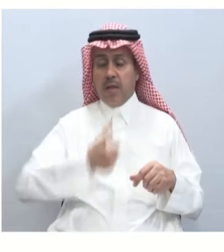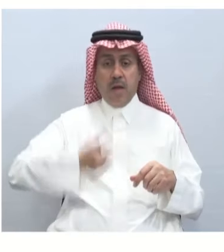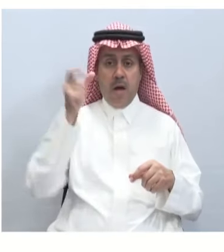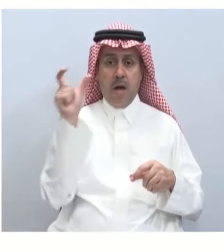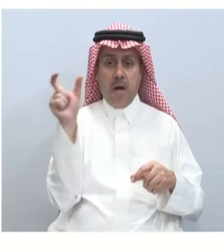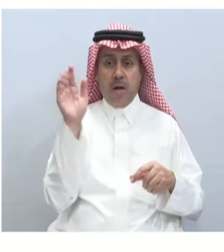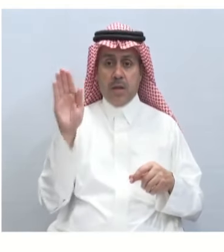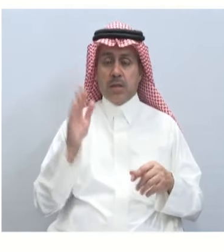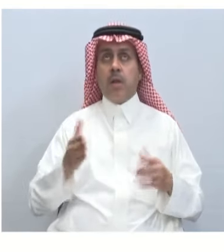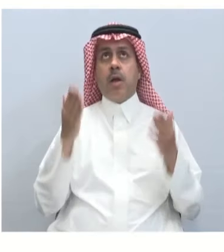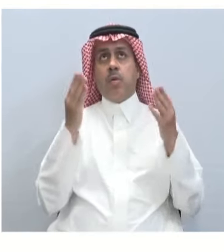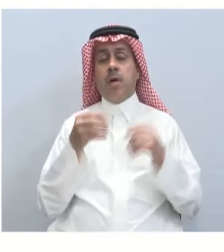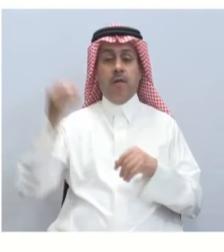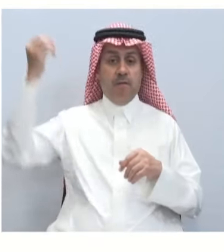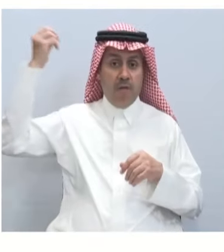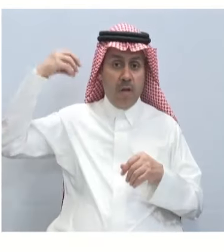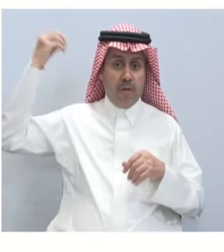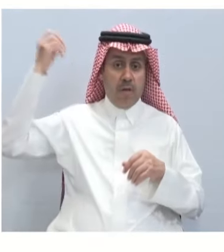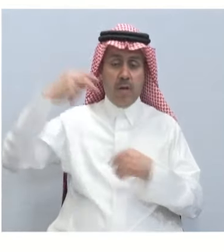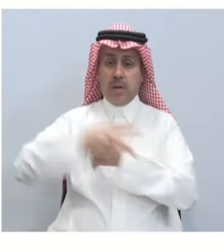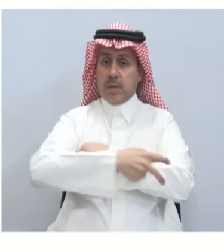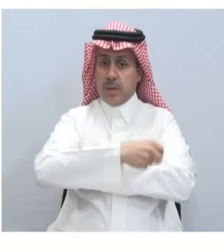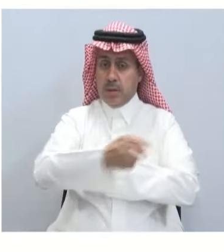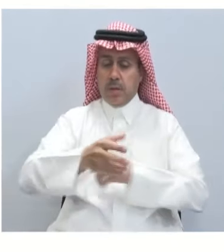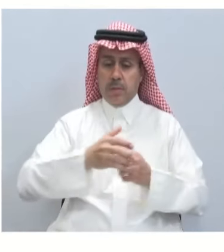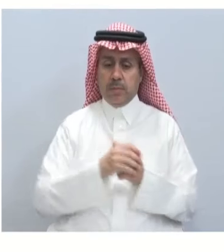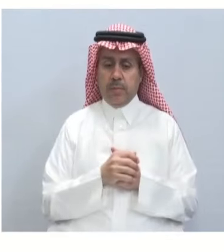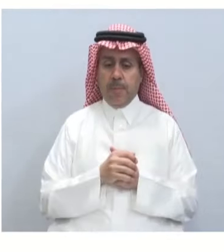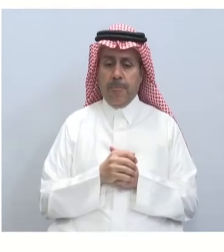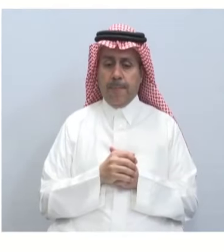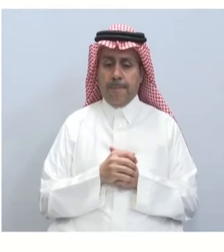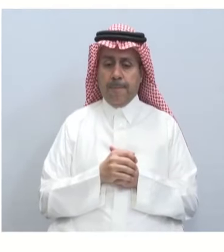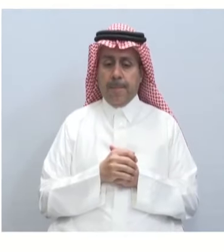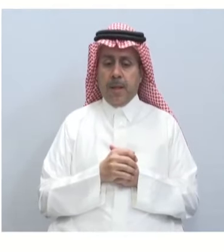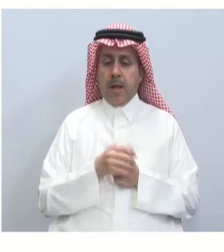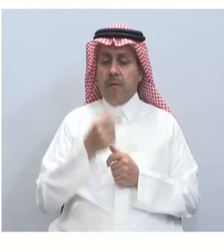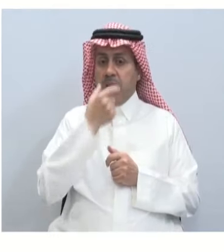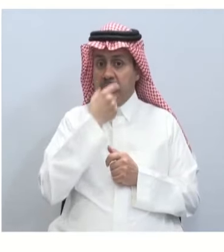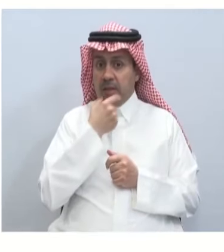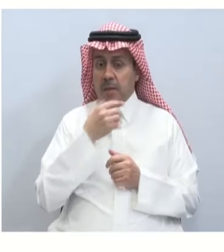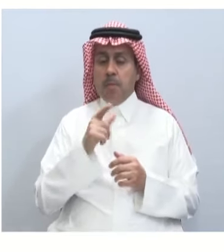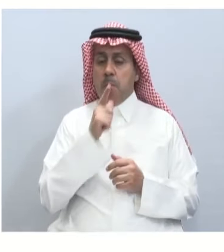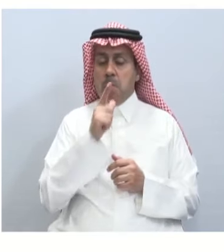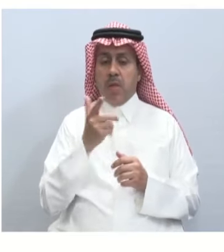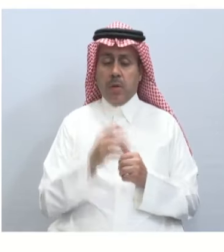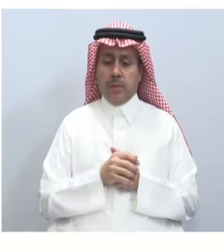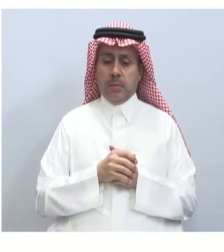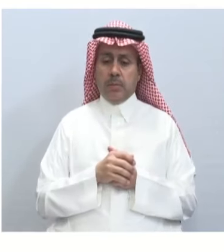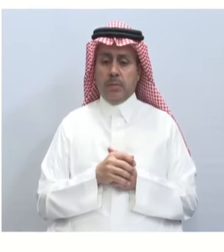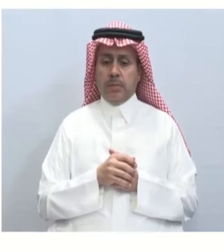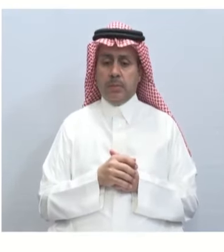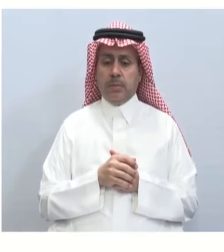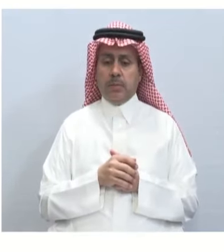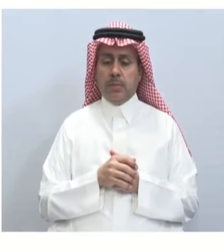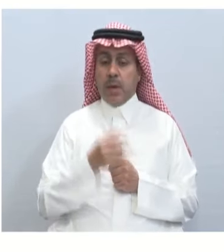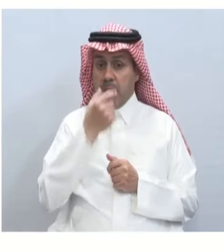عنه على فضل الصدقه نعم ماذا قلنا في هذا الحديث عنما ذكرنا